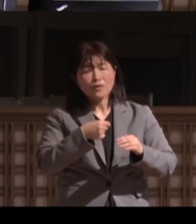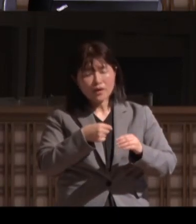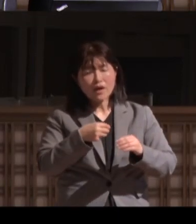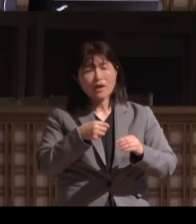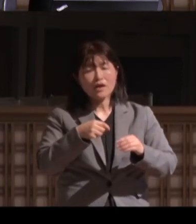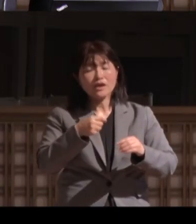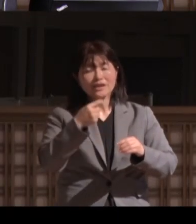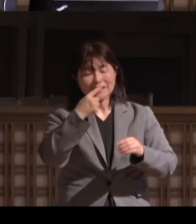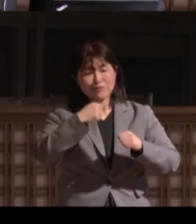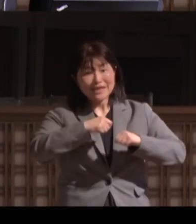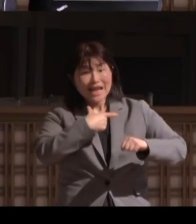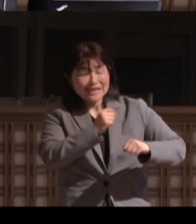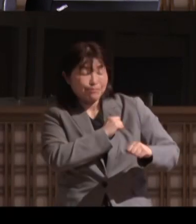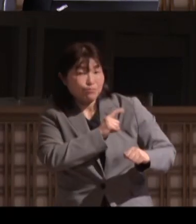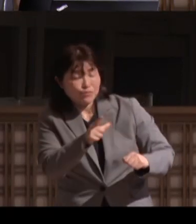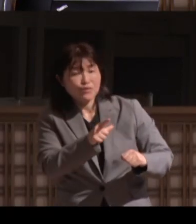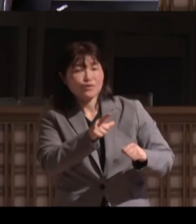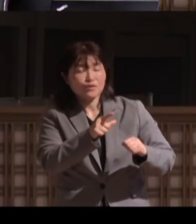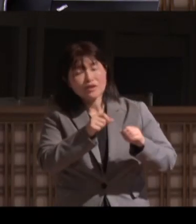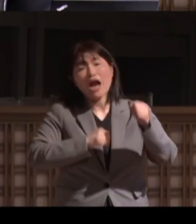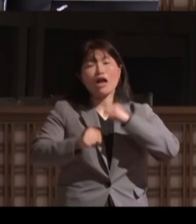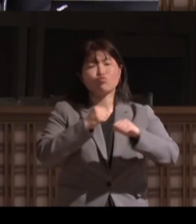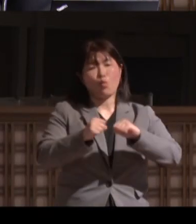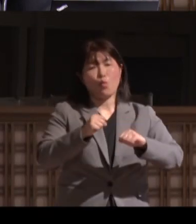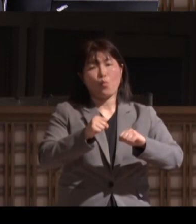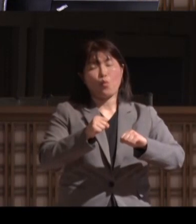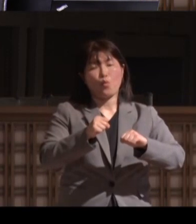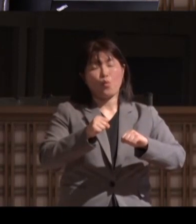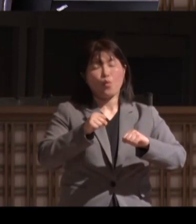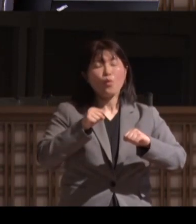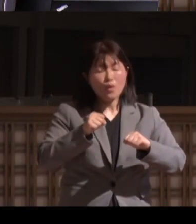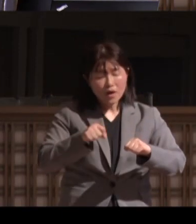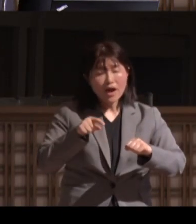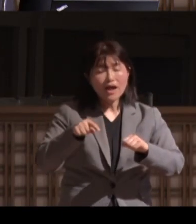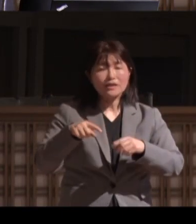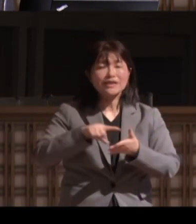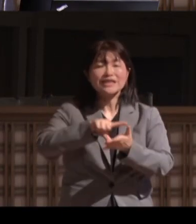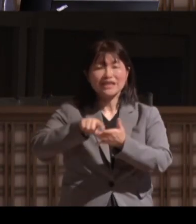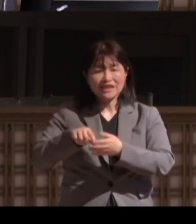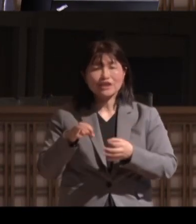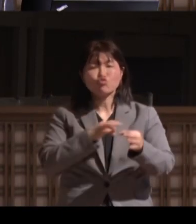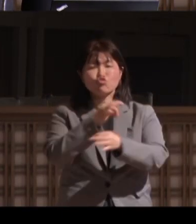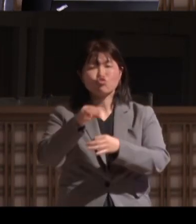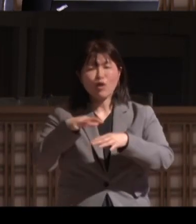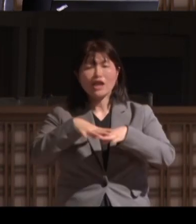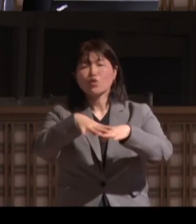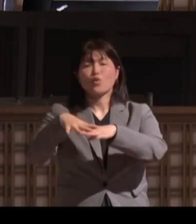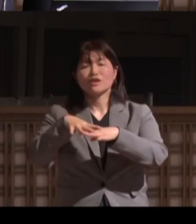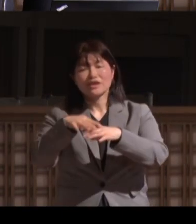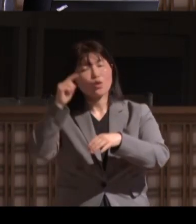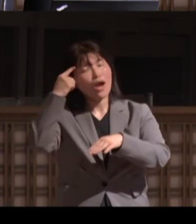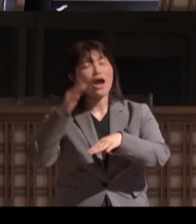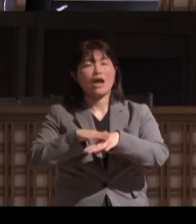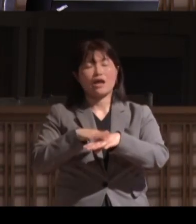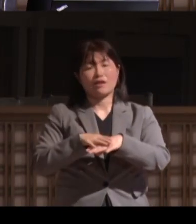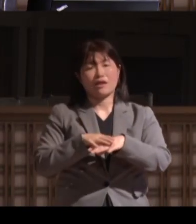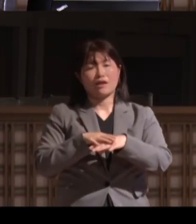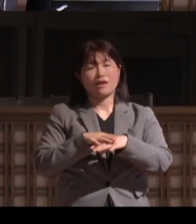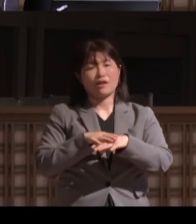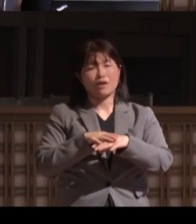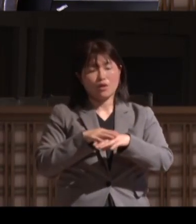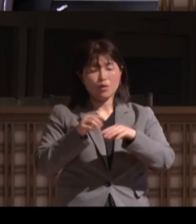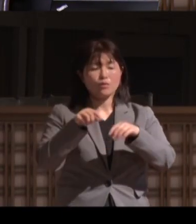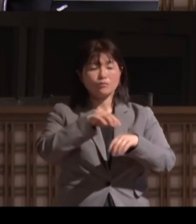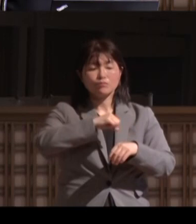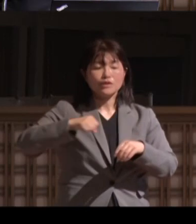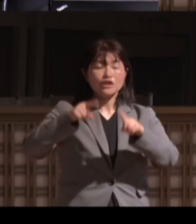なま活動を行っていくこういったことが地域運営組織でえございますま右側に公こ